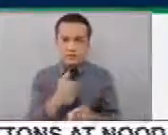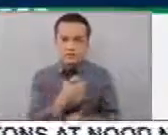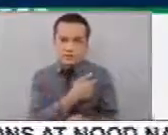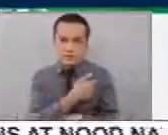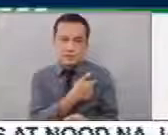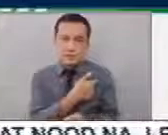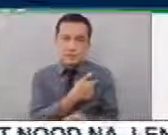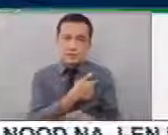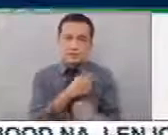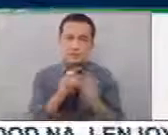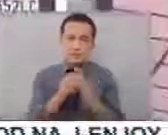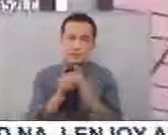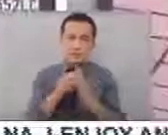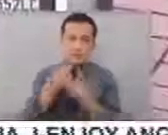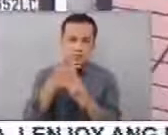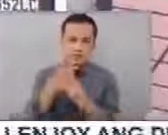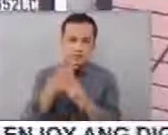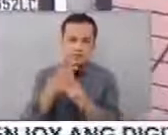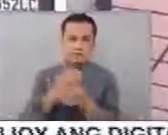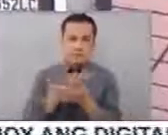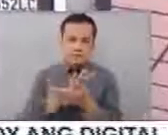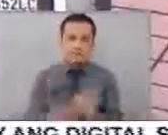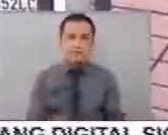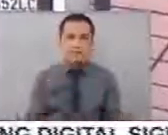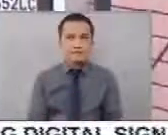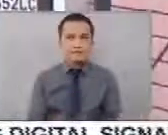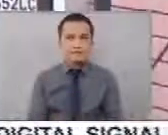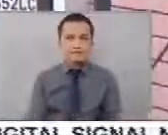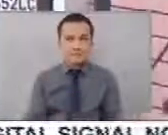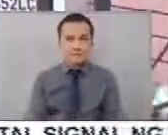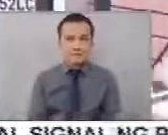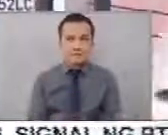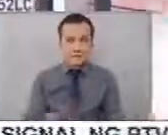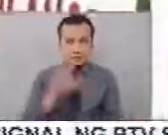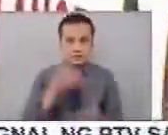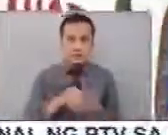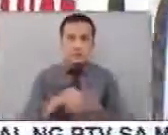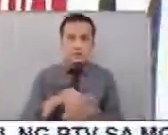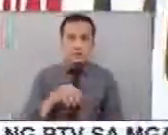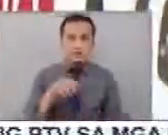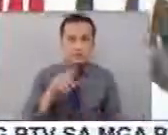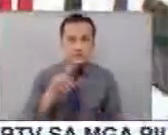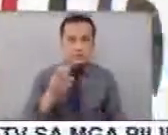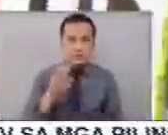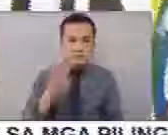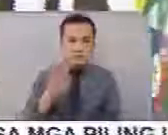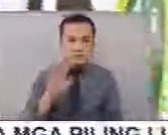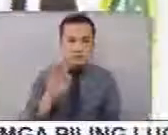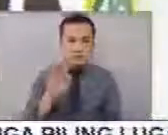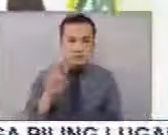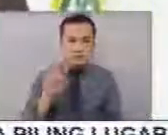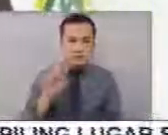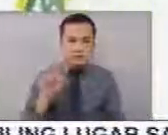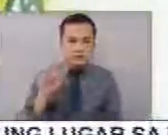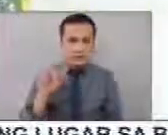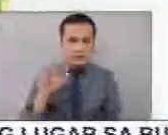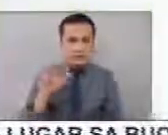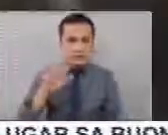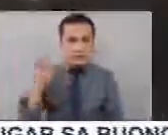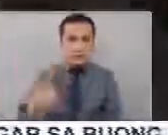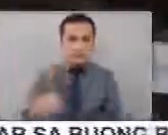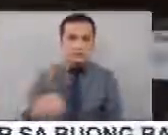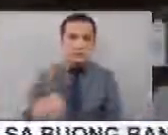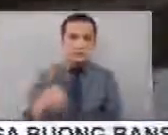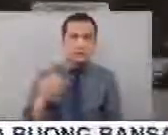mga doctors o mga healthcare workers. Nakatakda namang ilabas ng LGU ang home isolation guidelines para sa mga mild at